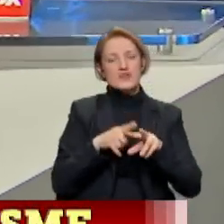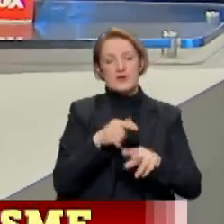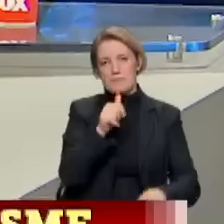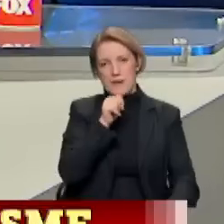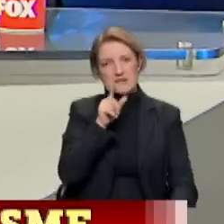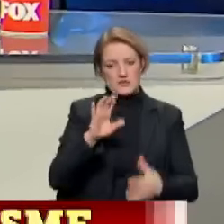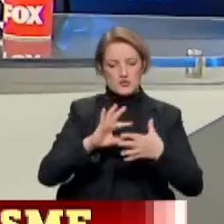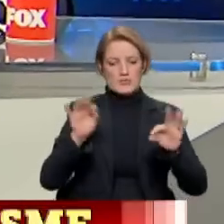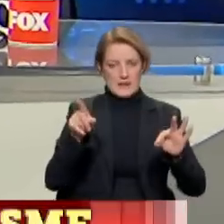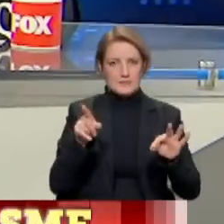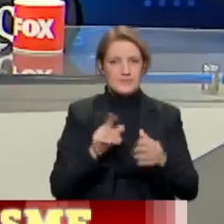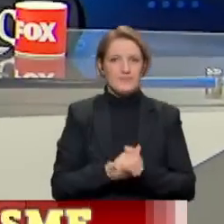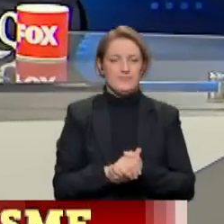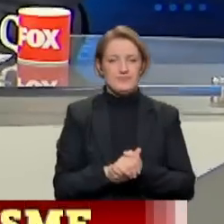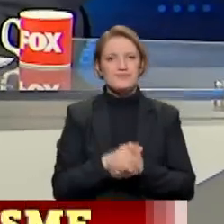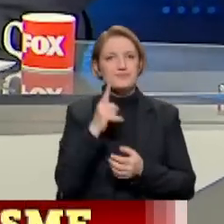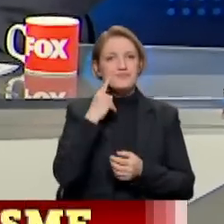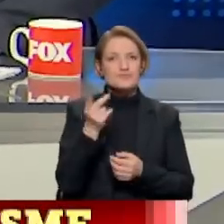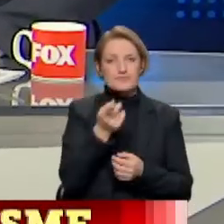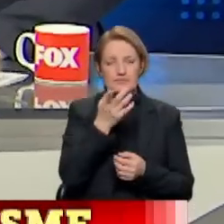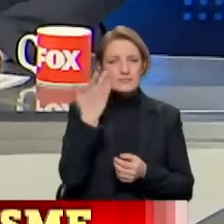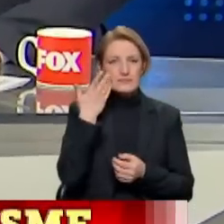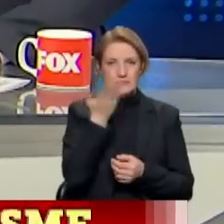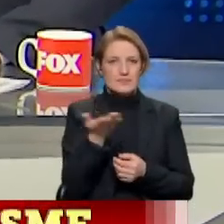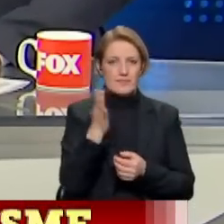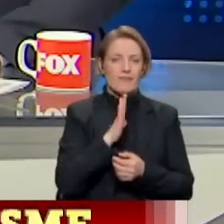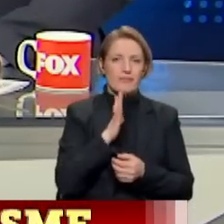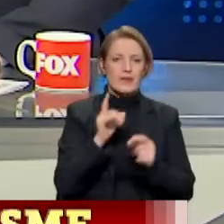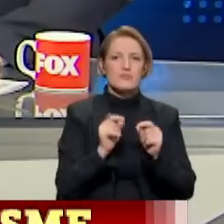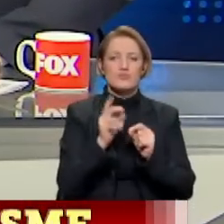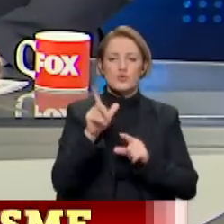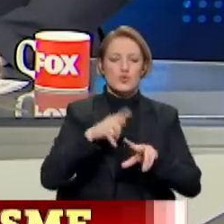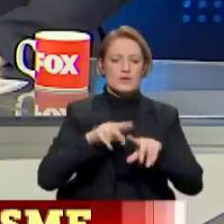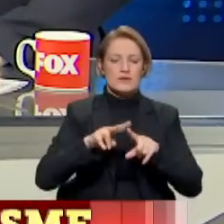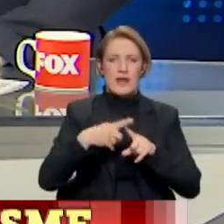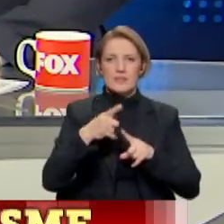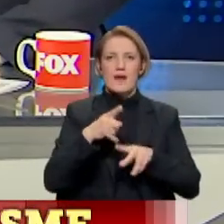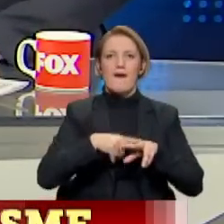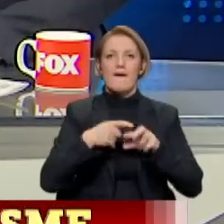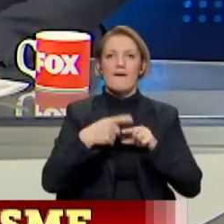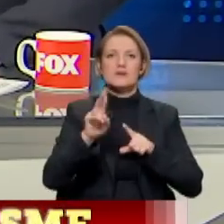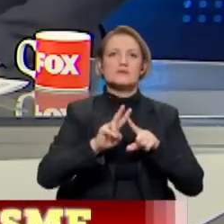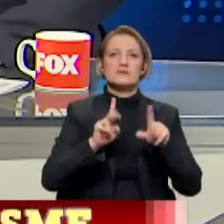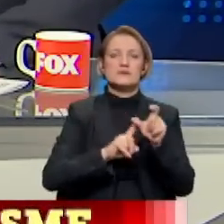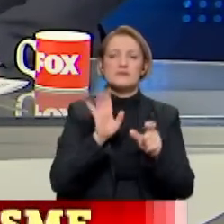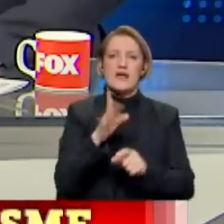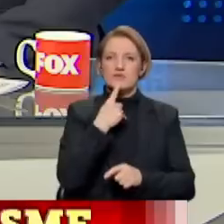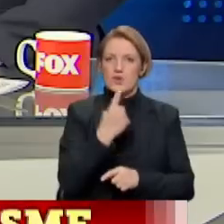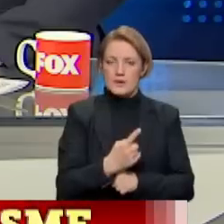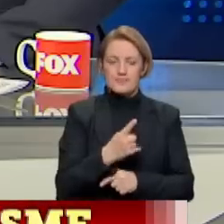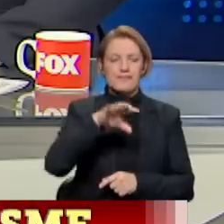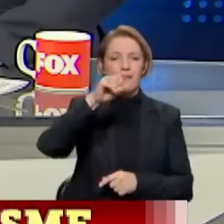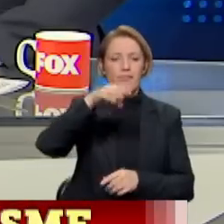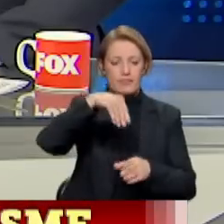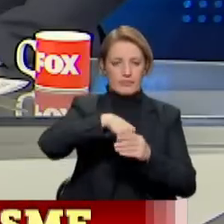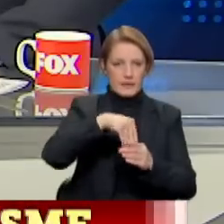Tekrar hatırlatacağım sizde. Belki kaçıran izleyicilerimiz de olmuştur. Bülent Arınç ne söyledi? Abdullah Gül ne söyledi? Şamil Tayyar ne söyledi? AK